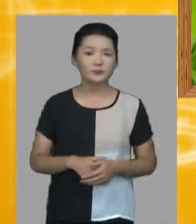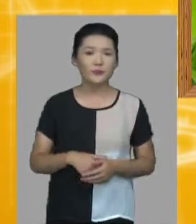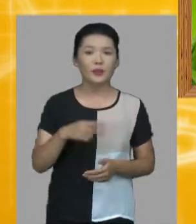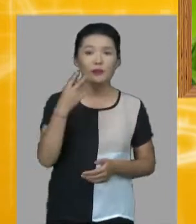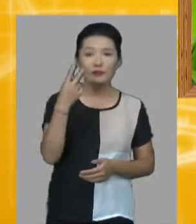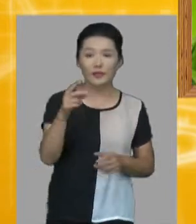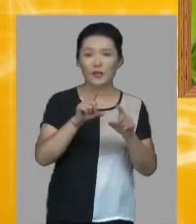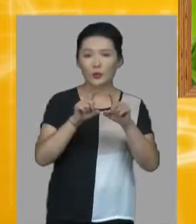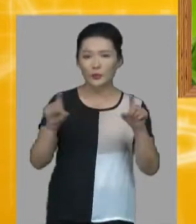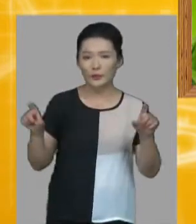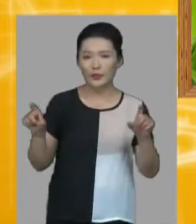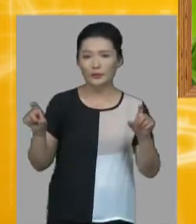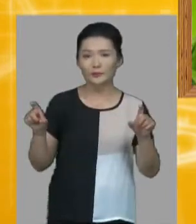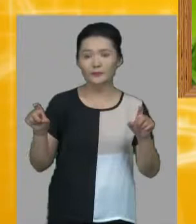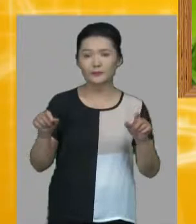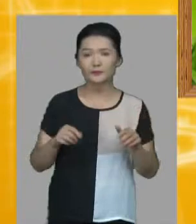Второй пример.